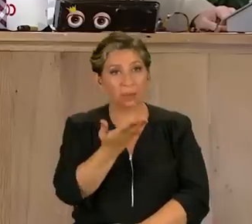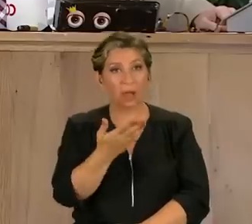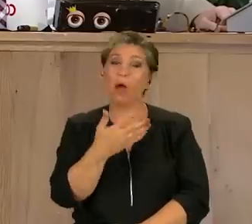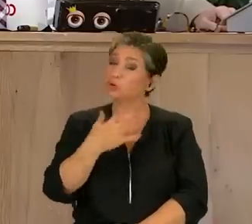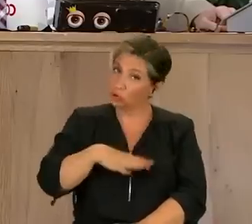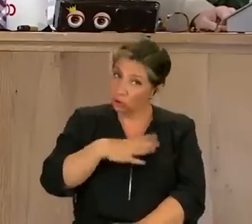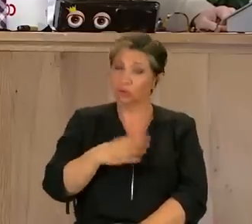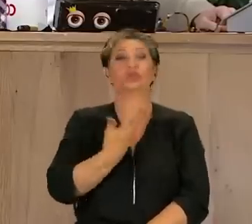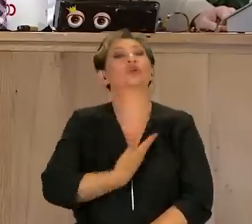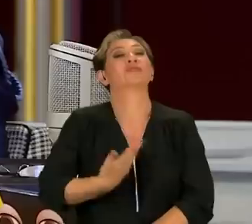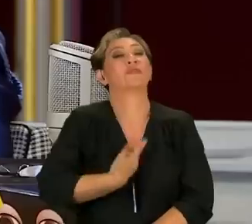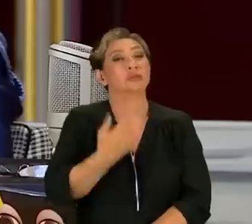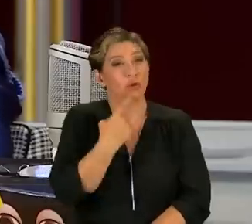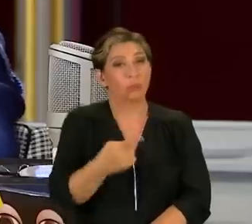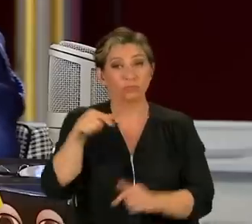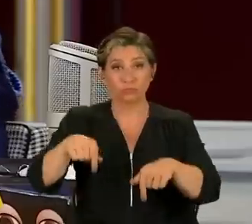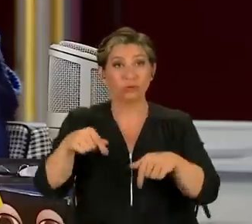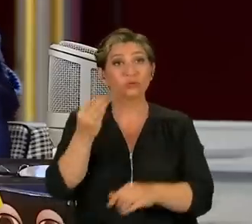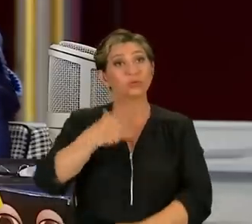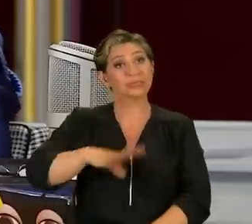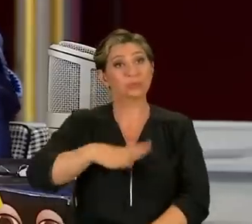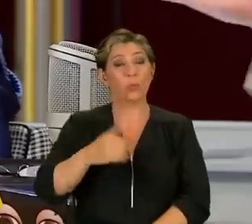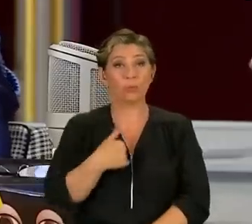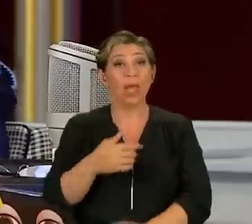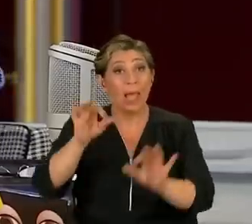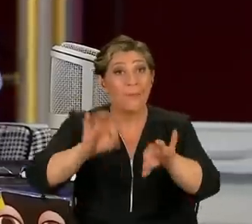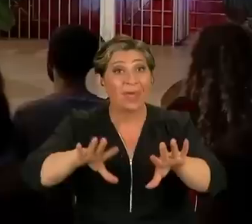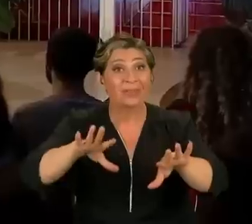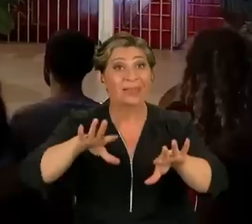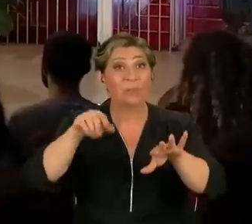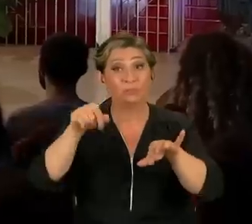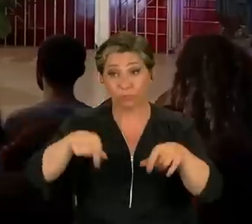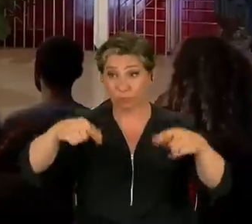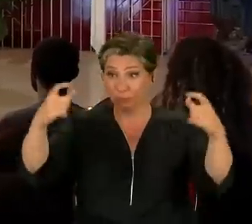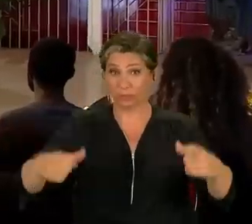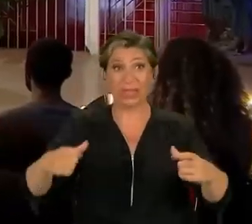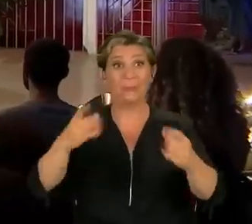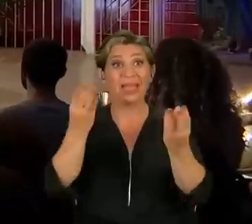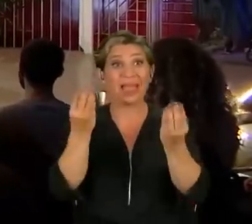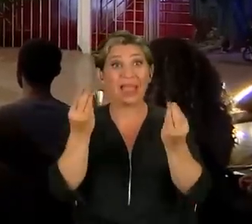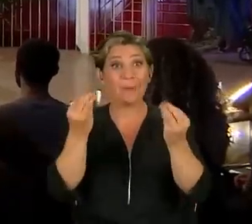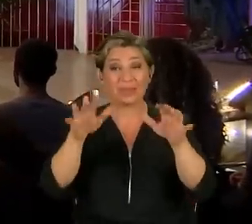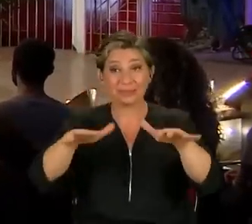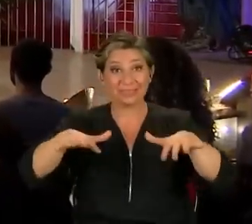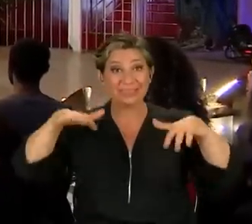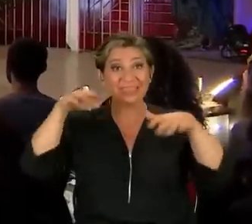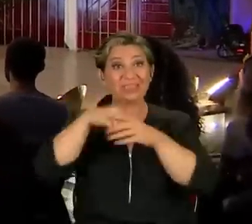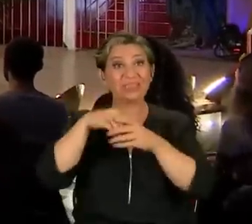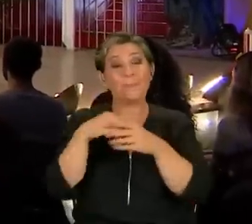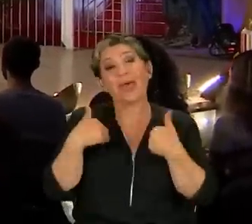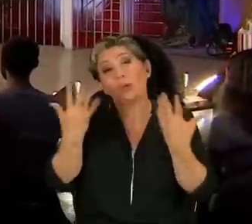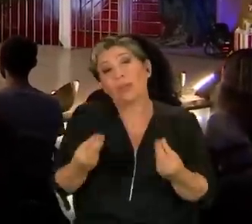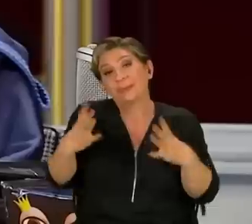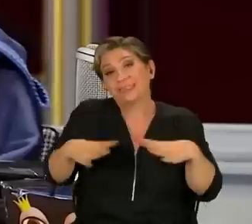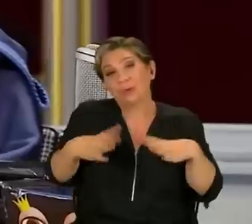Ay isterseniz söylerim. Çok isterim. Burada da çok istiyorum. Burada hemen. Burada yani bir kalabalığın içinde ben de